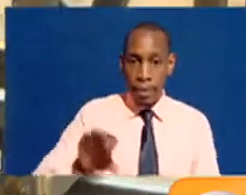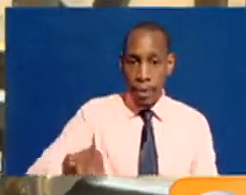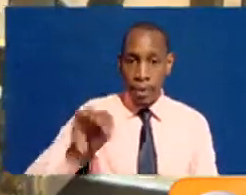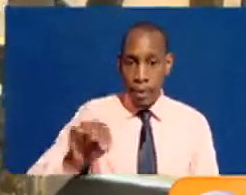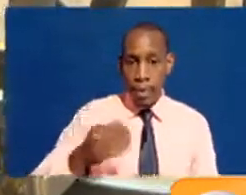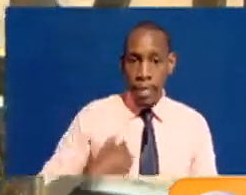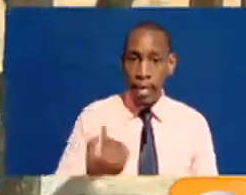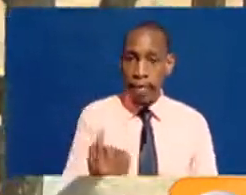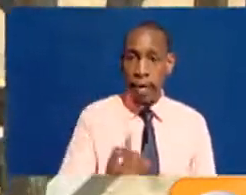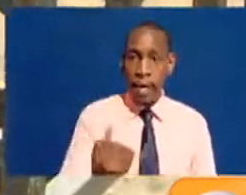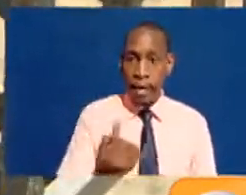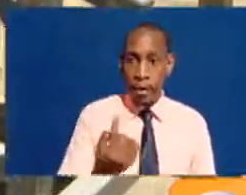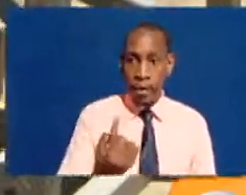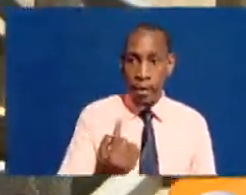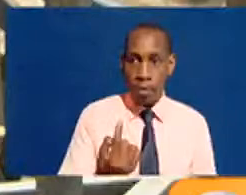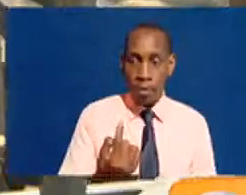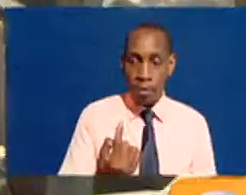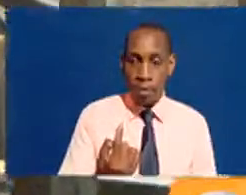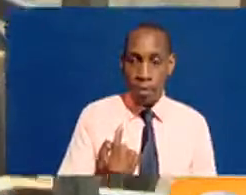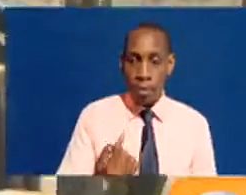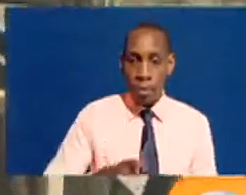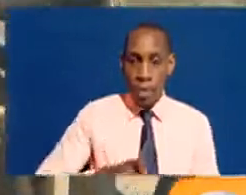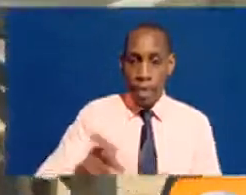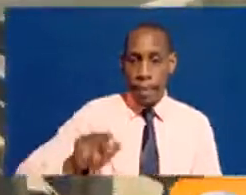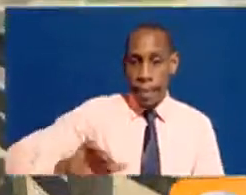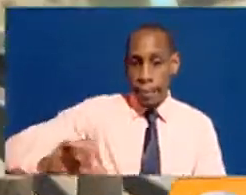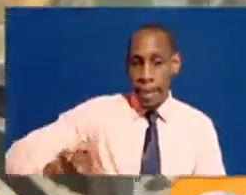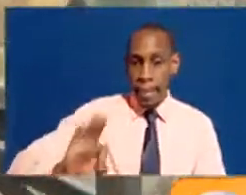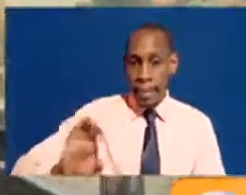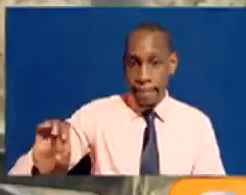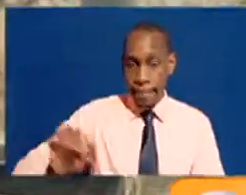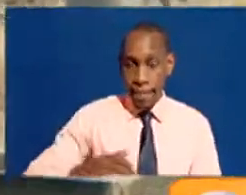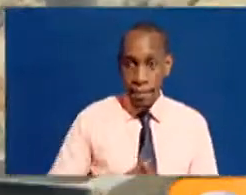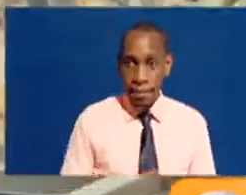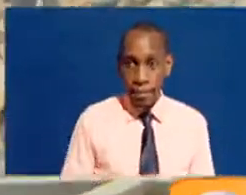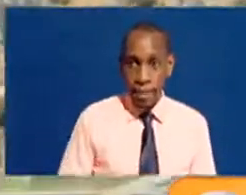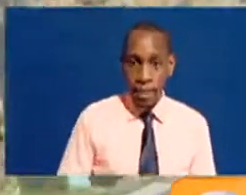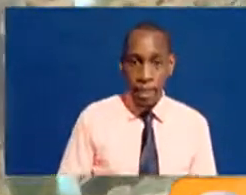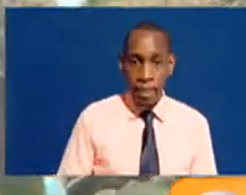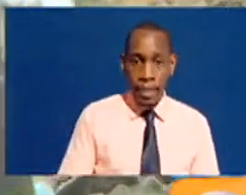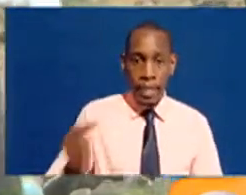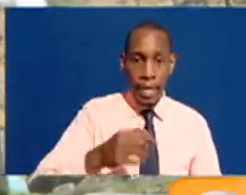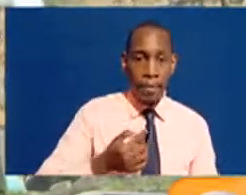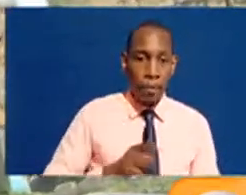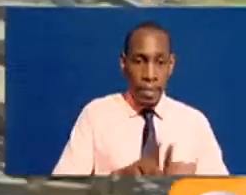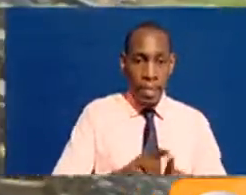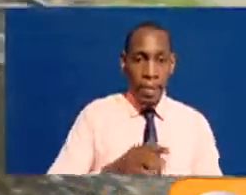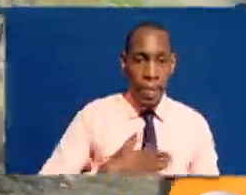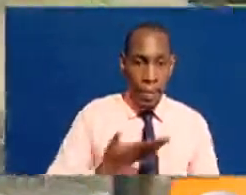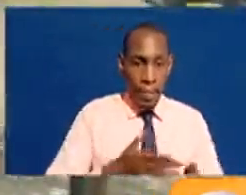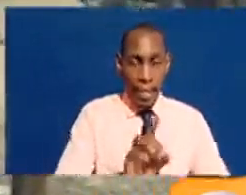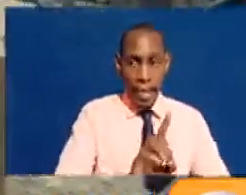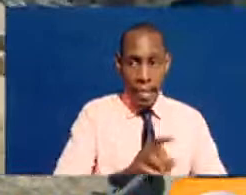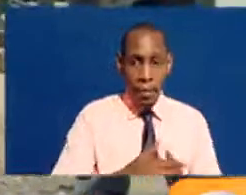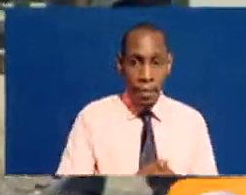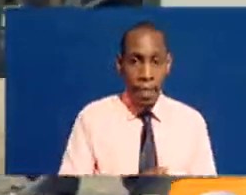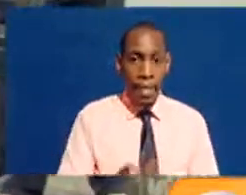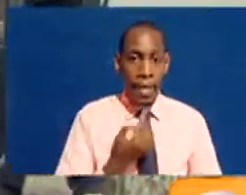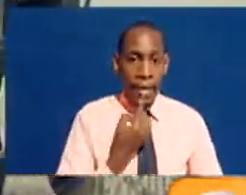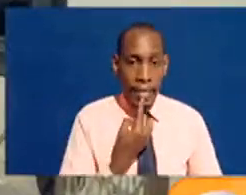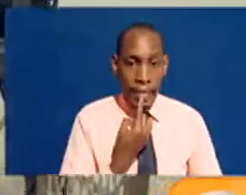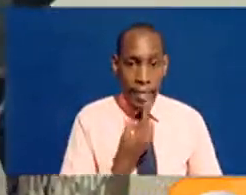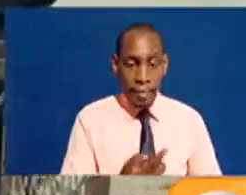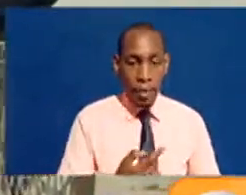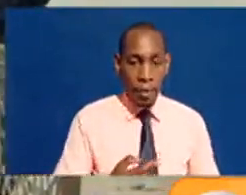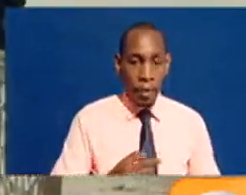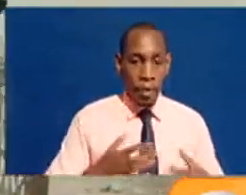yangu, waka clear hiyo balance. So nikakuja kwa dadangu huko Nairobi, akaniambia kuna mama